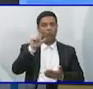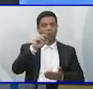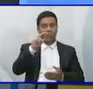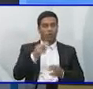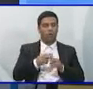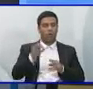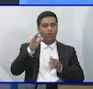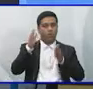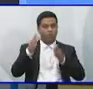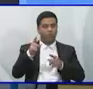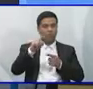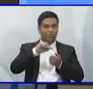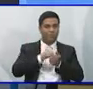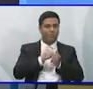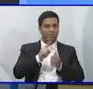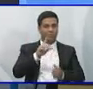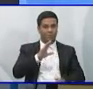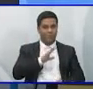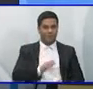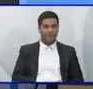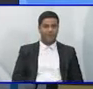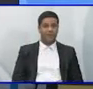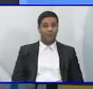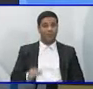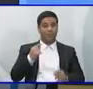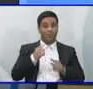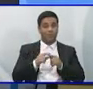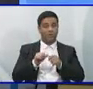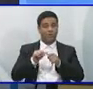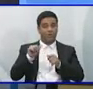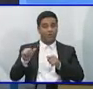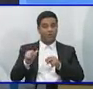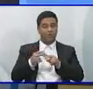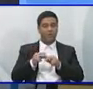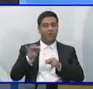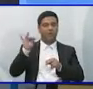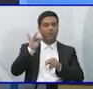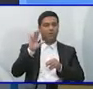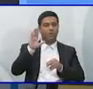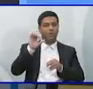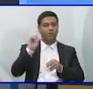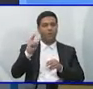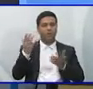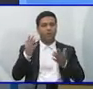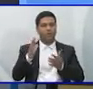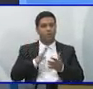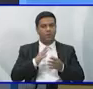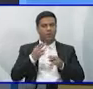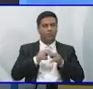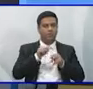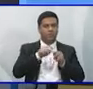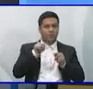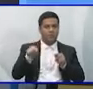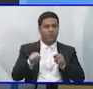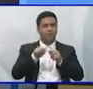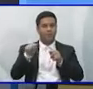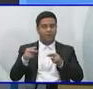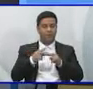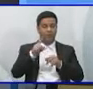haqida bu mavzumuzda yoritib o'tdik. Bundan tashqari tarixiy sanalar yozizda qolsin. Bu